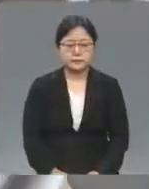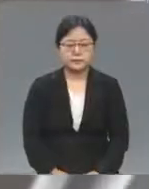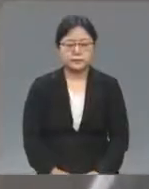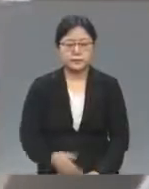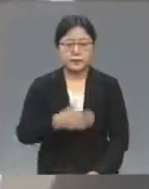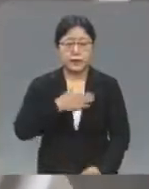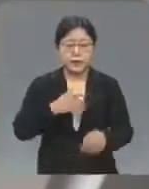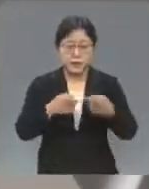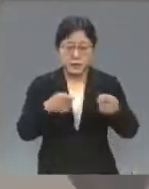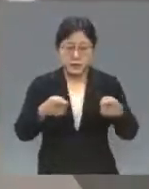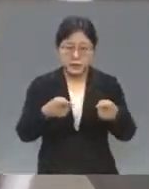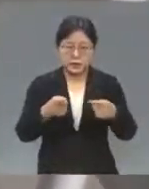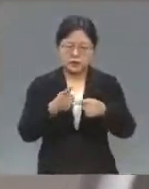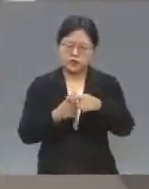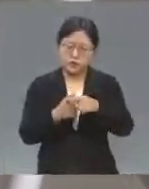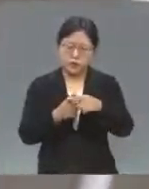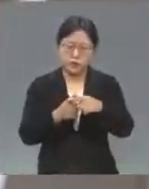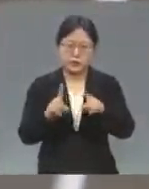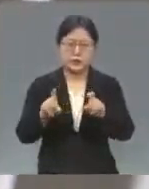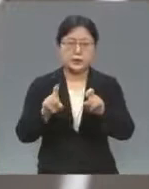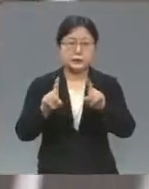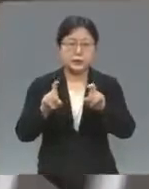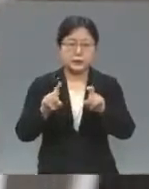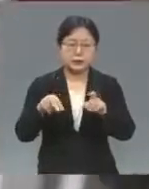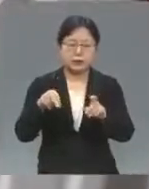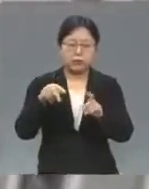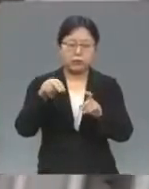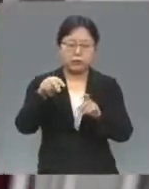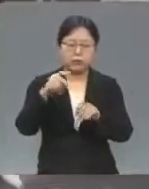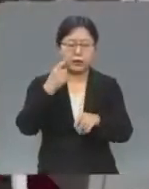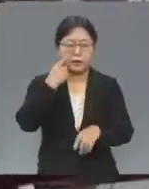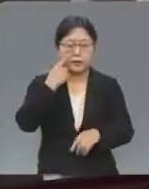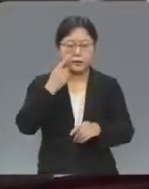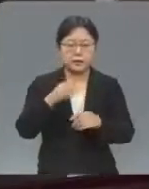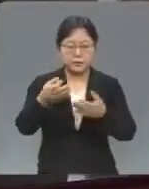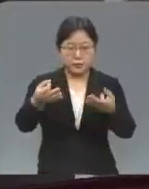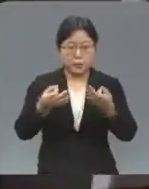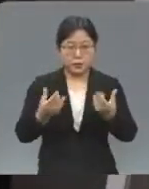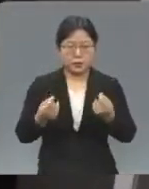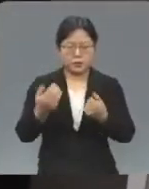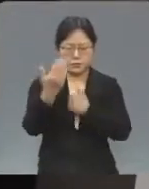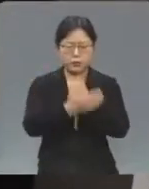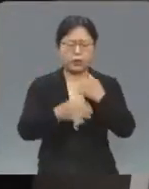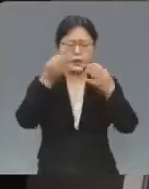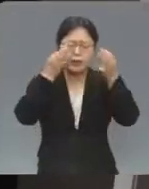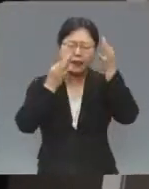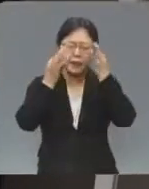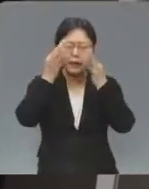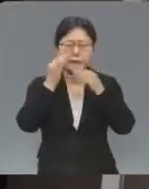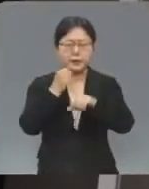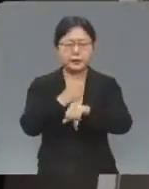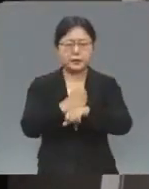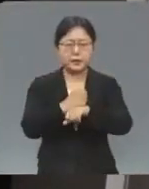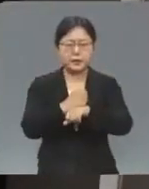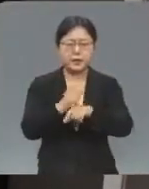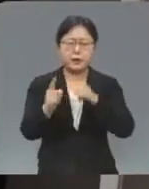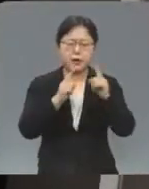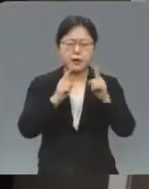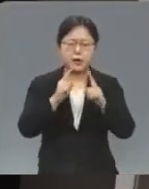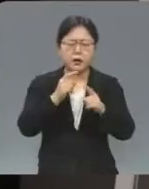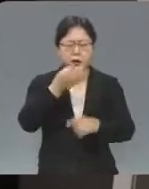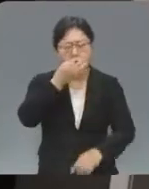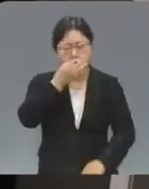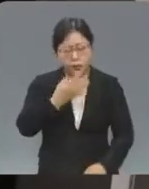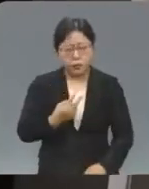저는 1층에서 아파트 중간 높이 11층 까지 올라왔습니다 보신 것처럼 몸이 땀으로 흠뻑 되었고 만약에 어려서 도